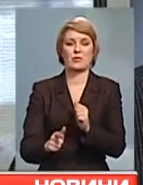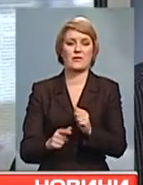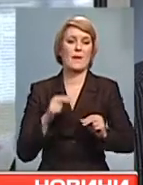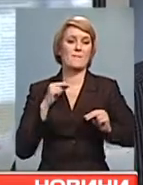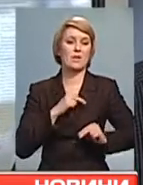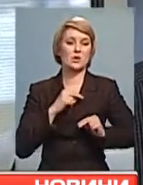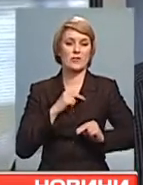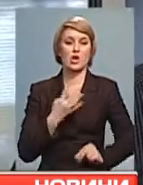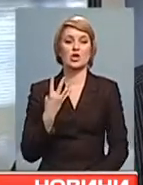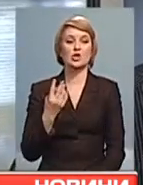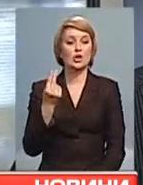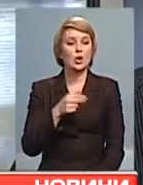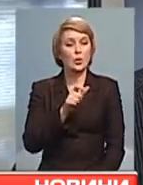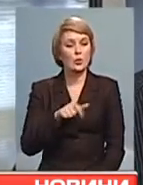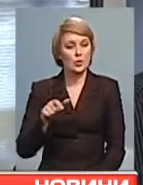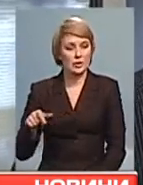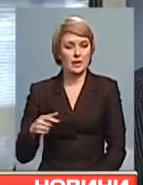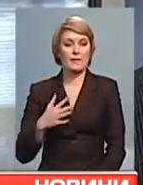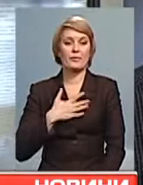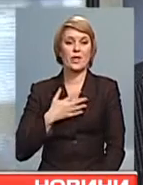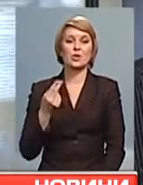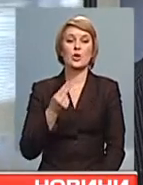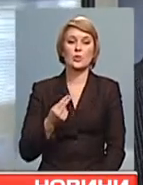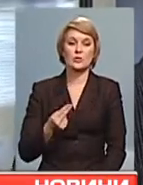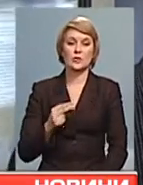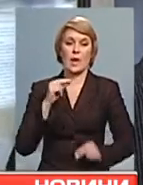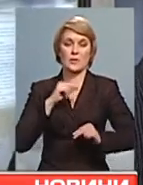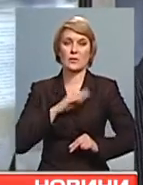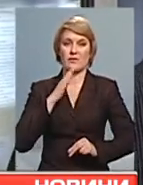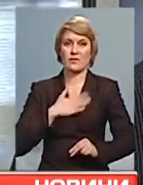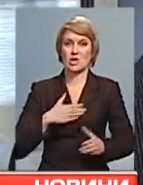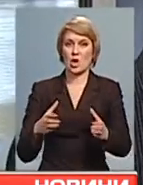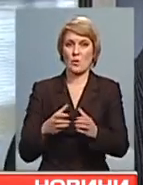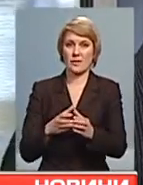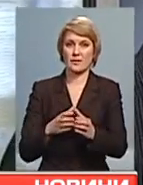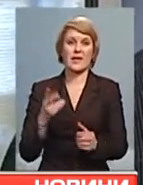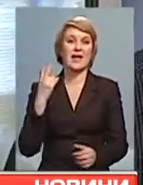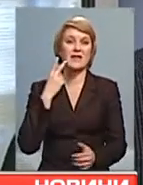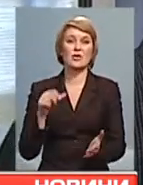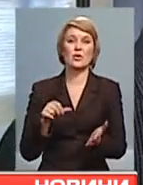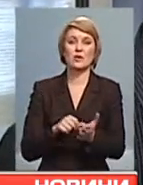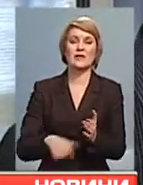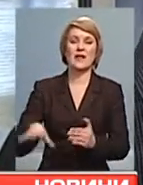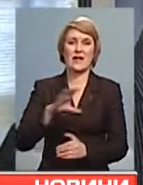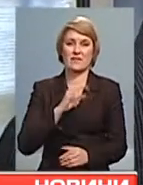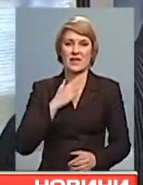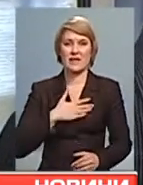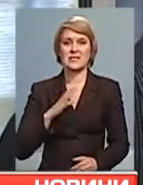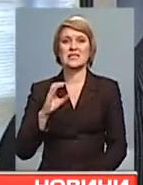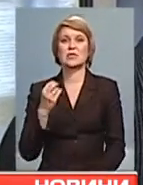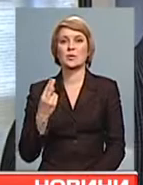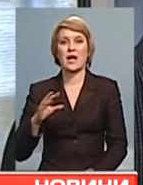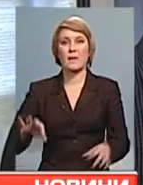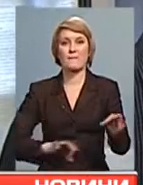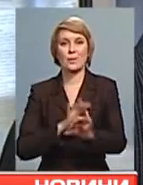Працювали 4 художника. Це наші художники, які працюють в нашій компанії. Вони завжди долучаються до всіх наших проєктів соціальних.